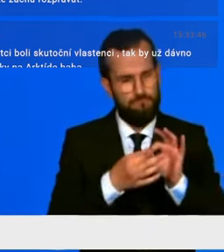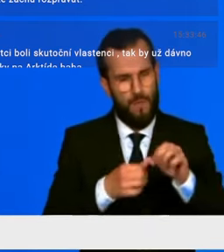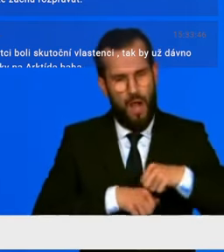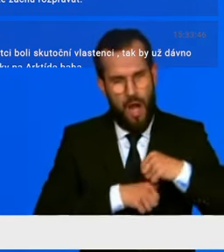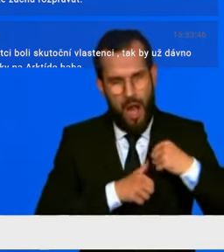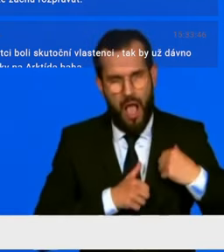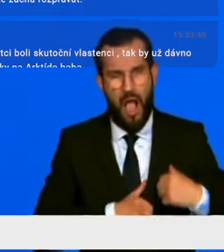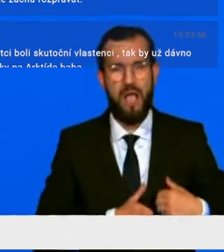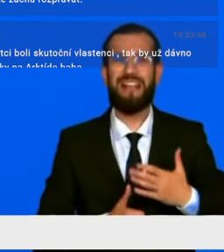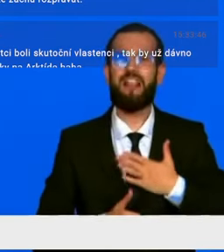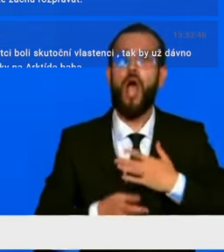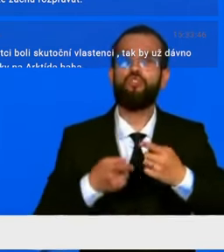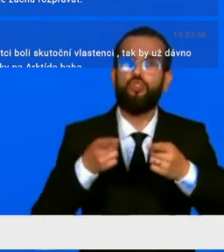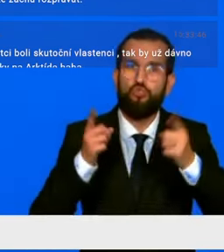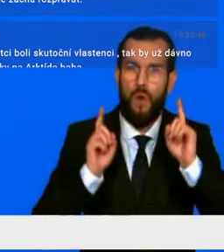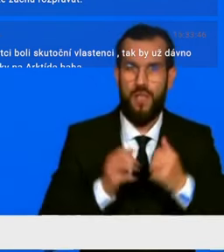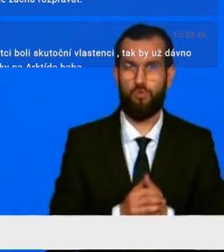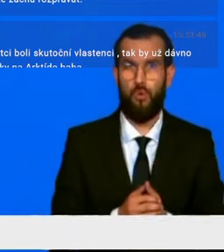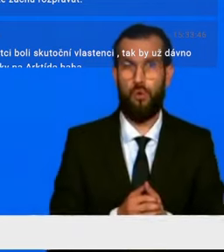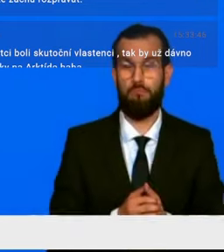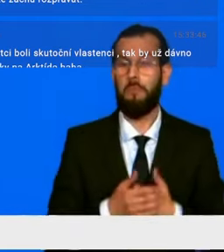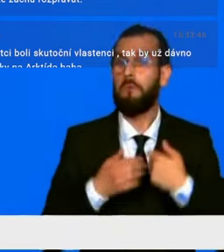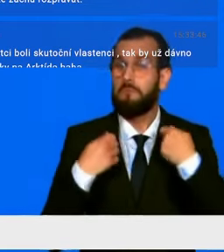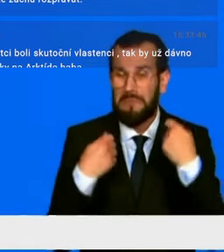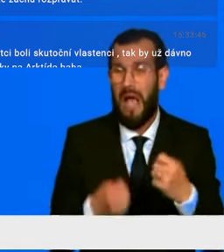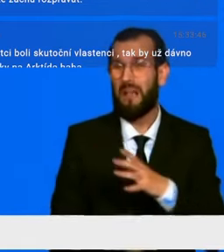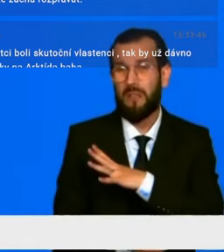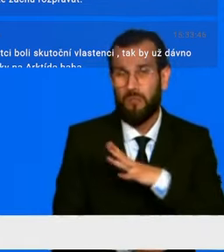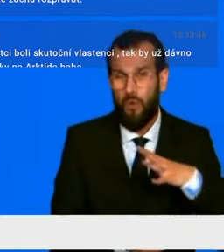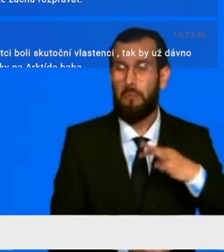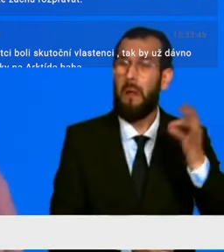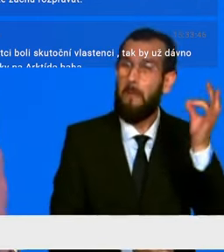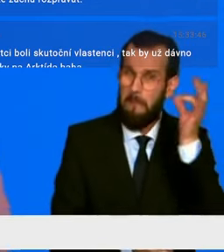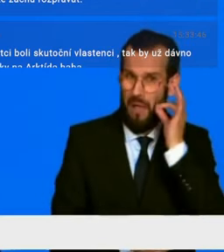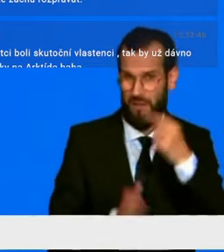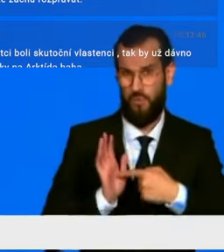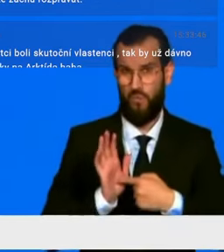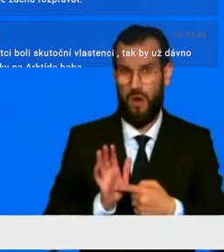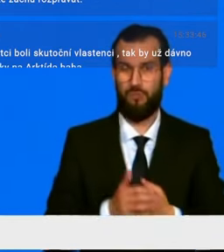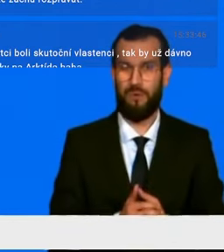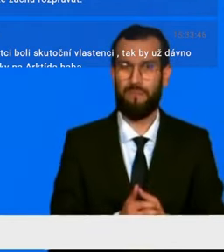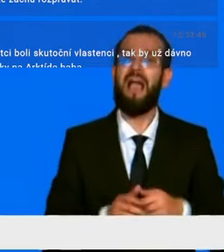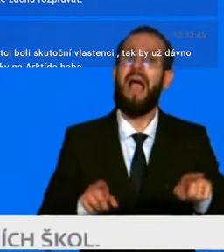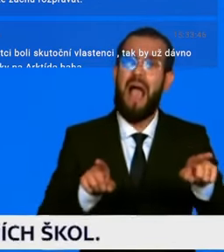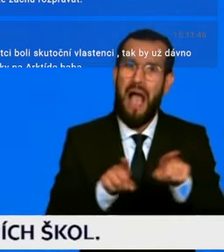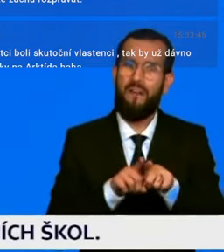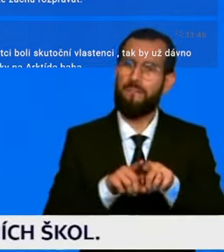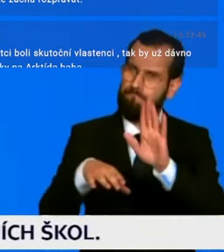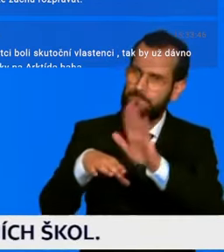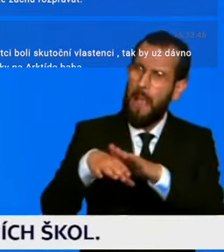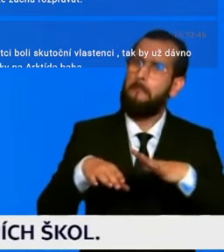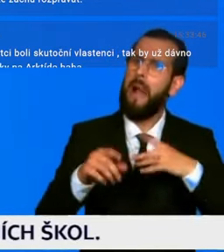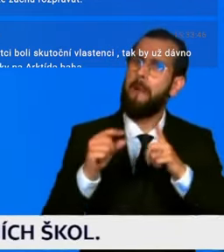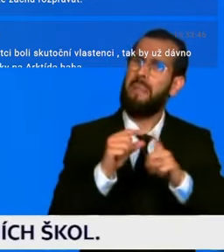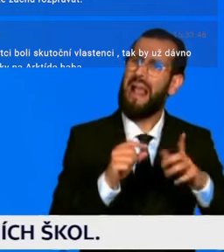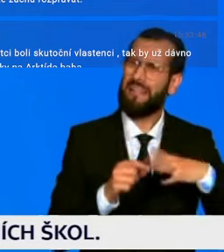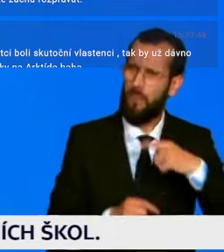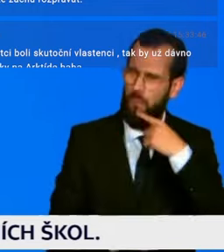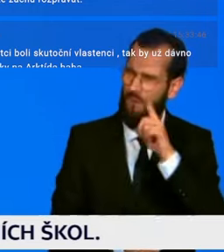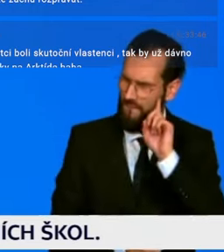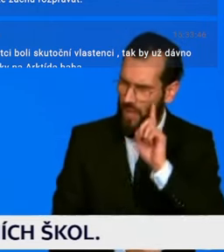ktorú prechovávame môže byť prejavená úplne normálnym a kultúrnym spôsobom a Viete aj čo chcem povedať pán Pellegrini tá